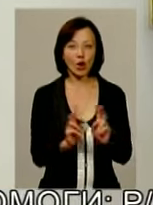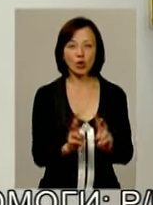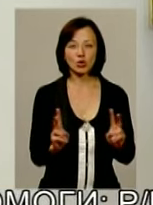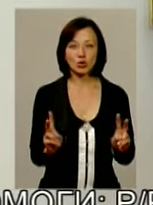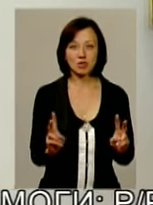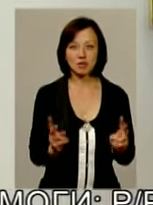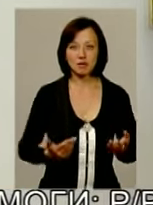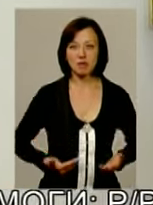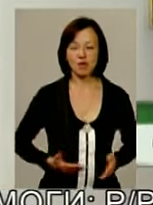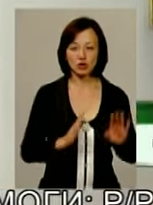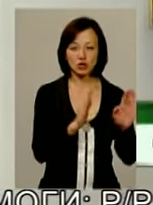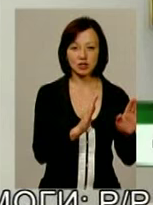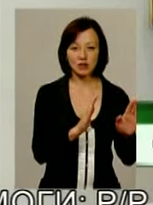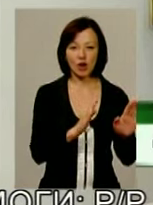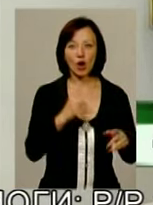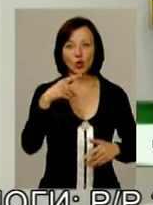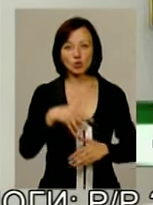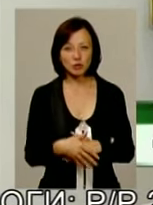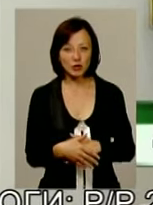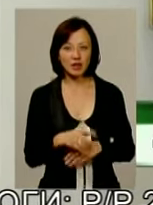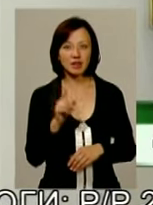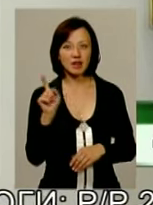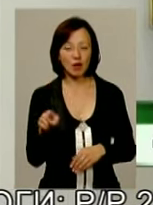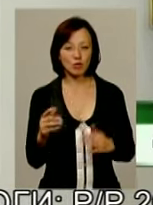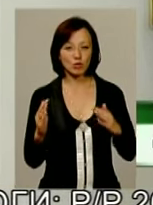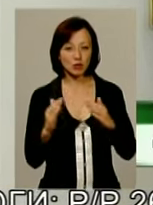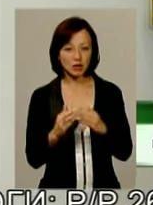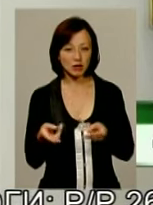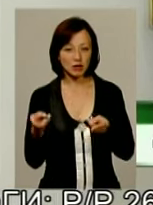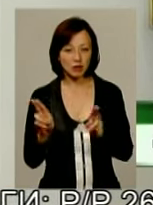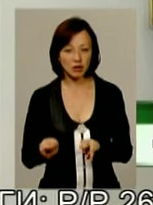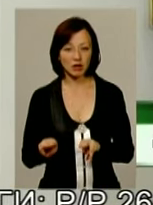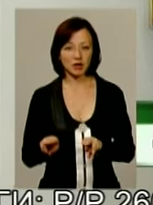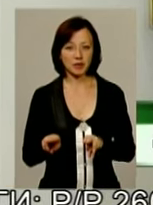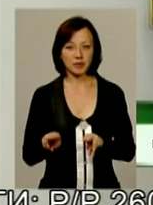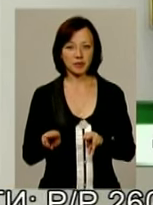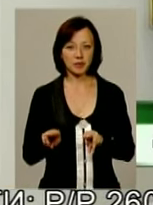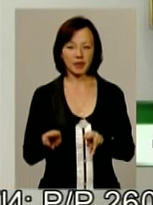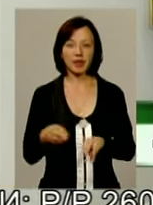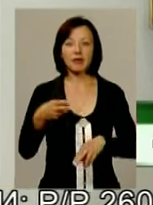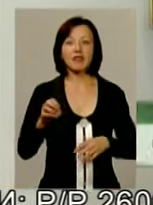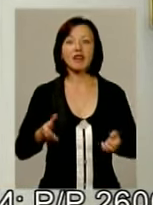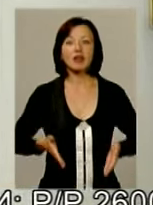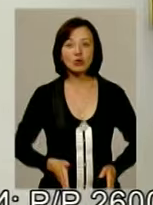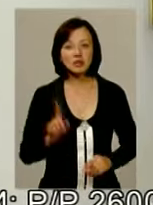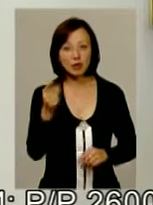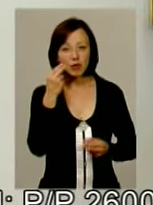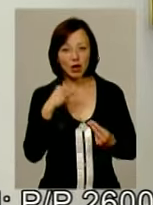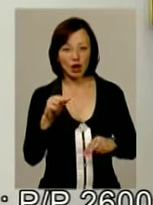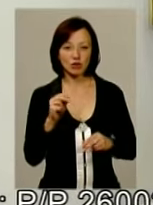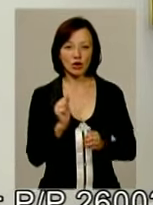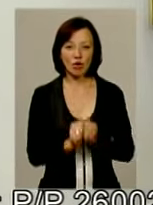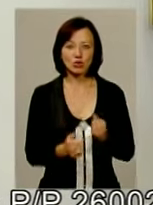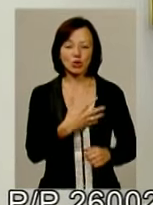Хтось пожив і розуміє, що там, де його будинок, його там, де він народився, там краще. Ну,